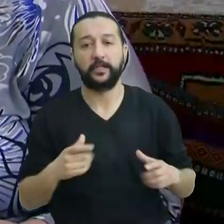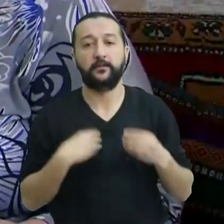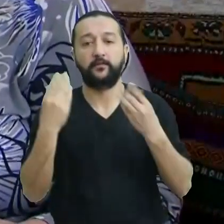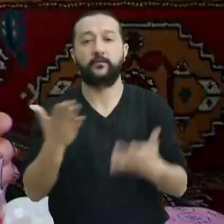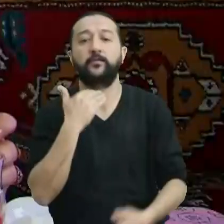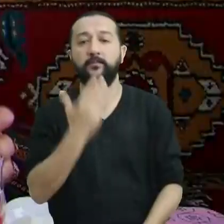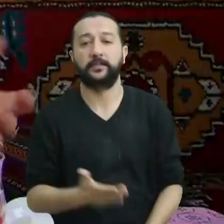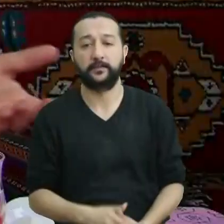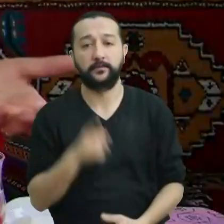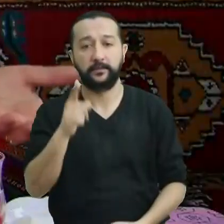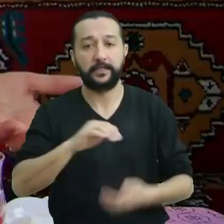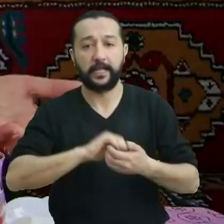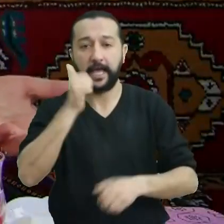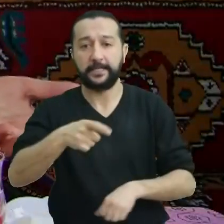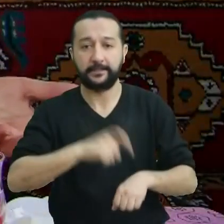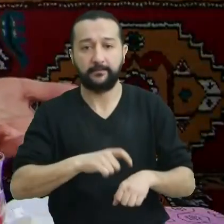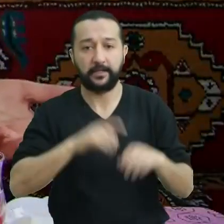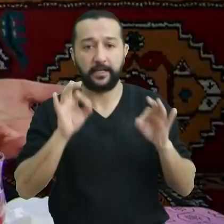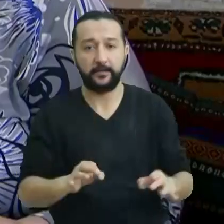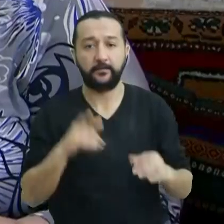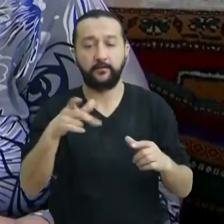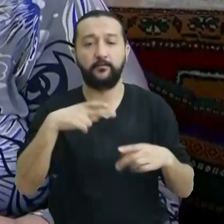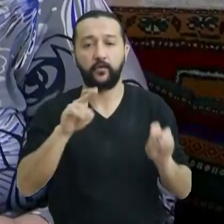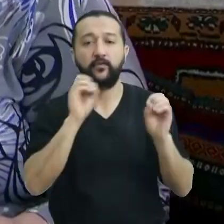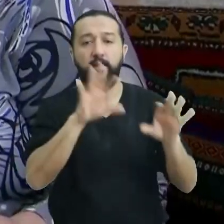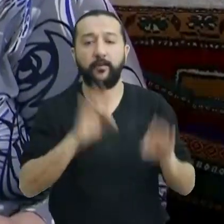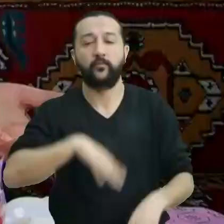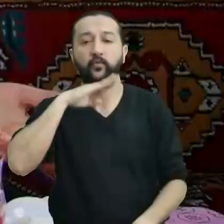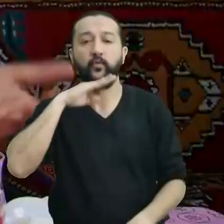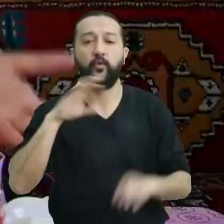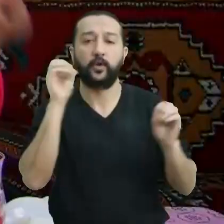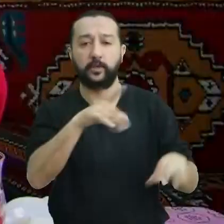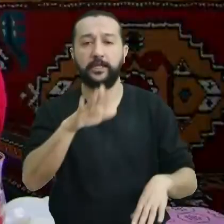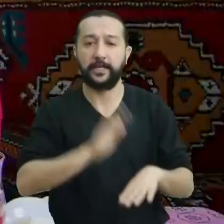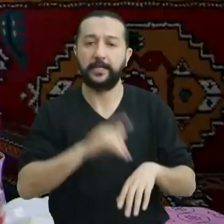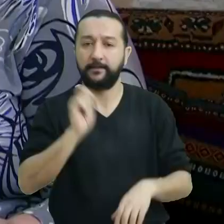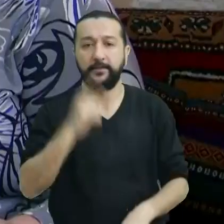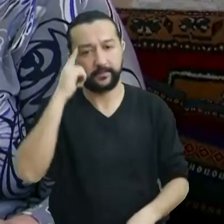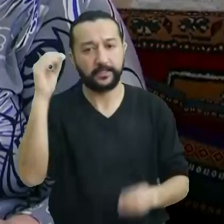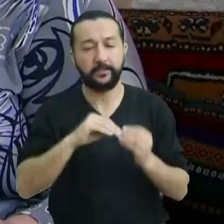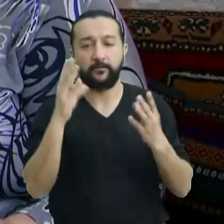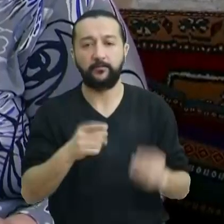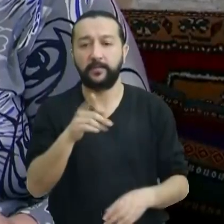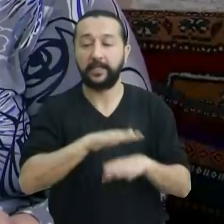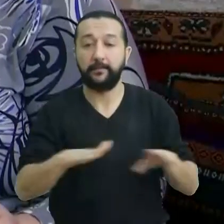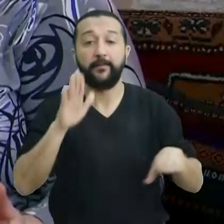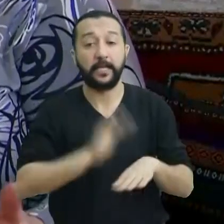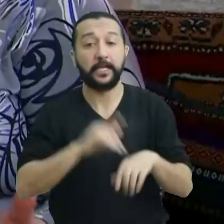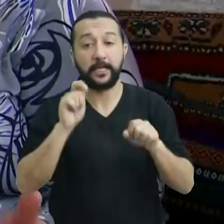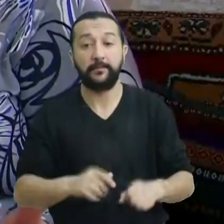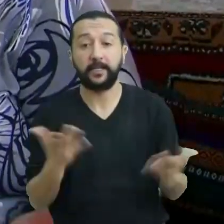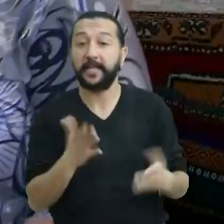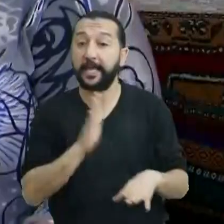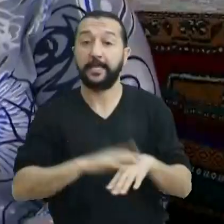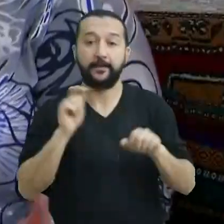götürmek olmaz. Kankacığım sen her zaman zaten yani boş göndermiyorsun. Hep gönderiyorsun ya yani, dolu dolu gönderiyorsun. Yaparsın gelişiyle. Tamam yaparız da